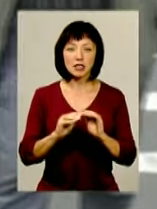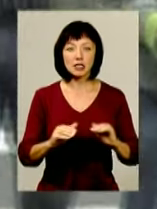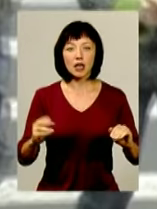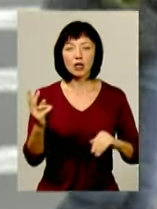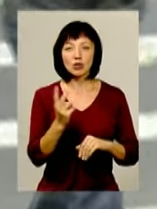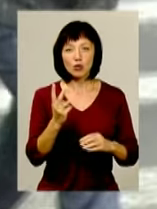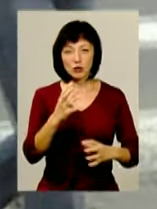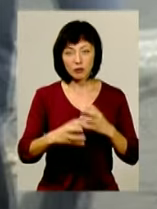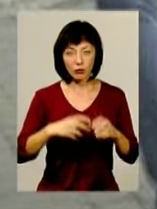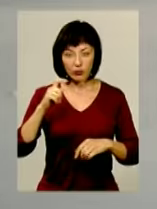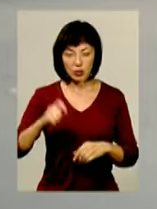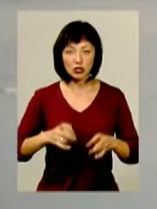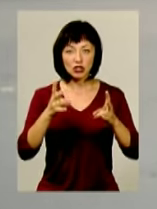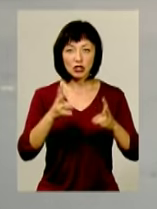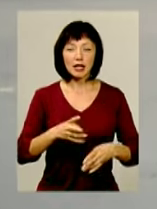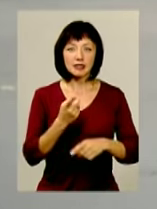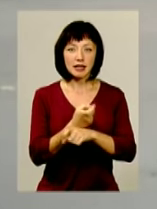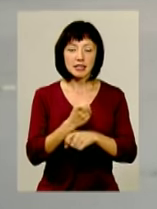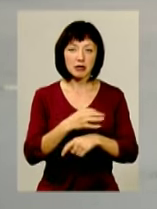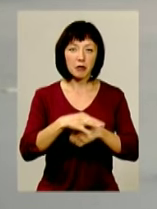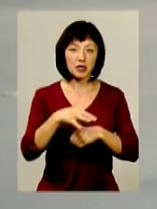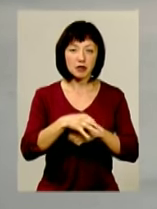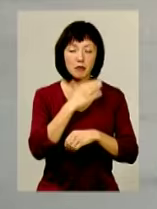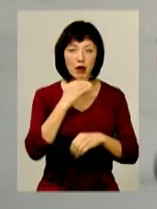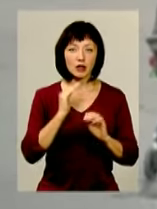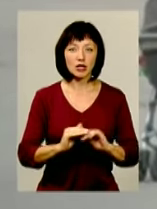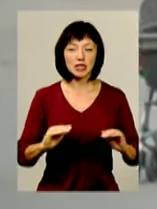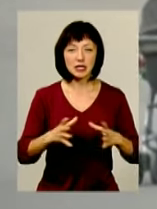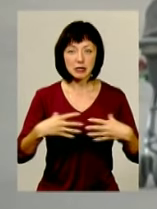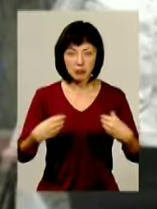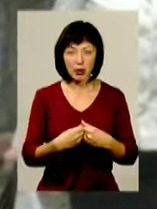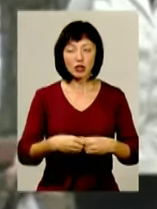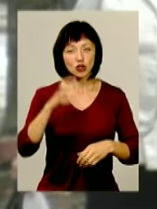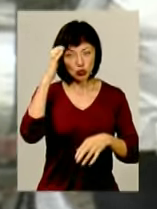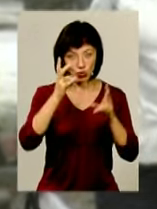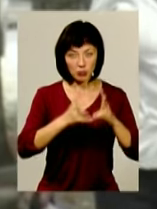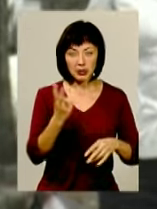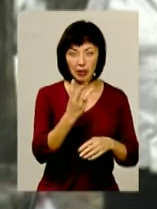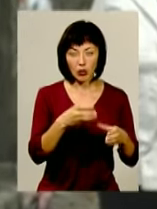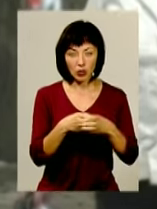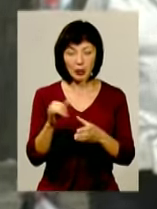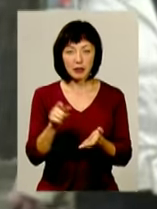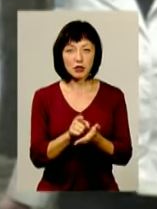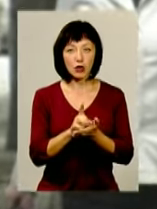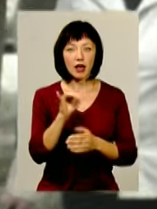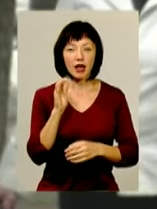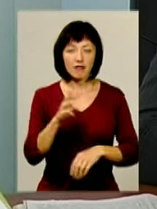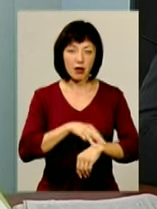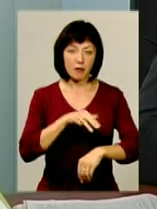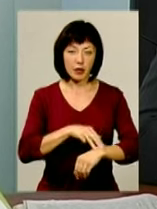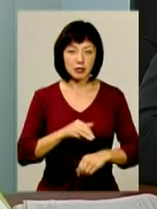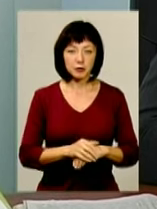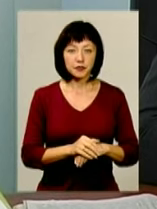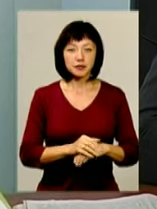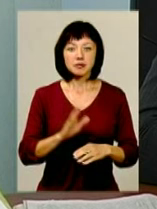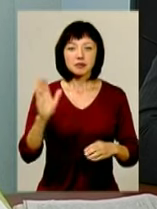Другої світової, жертв нацистських переслідувань, багатодітних сімей, чорнобильців третьої категорії та пенсіонерів МВС.